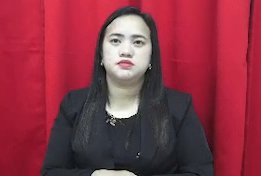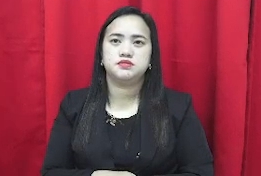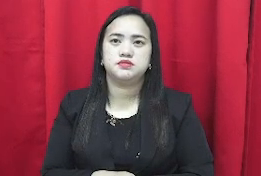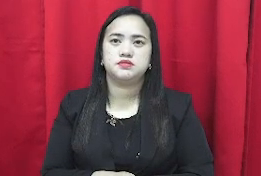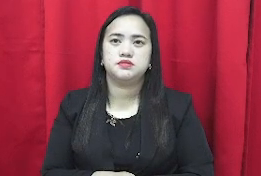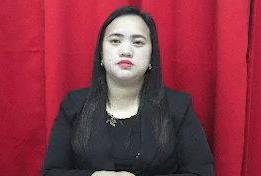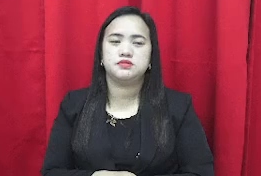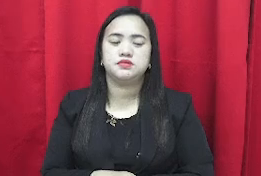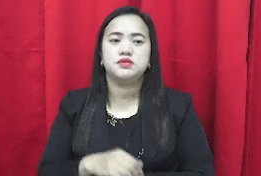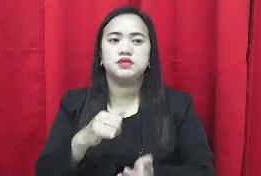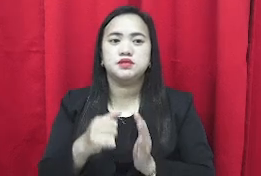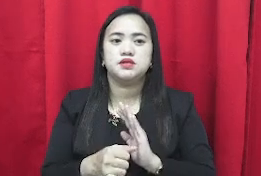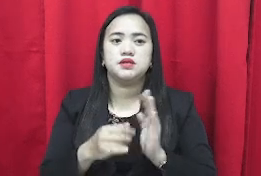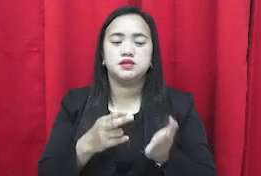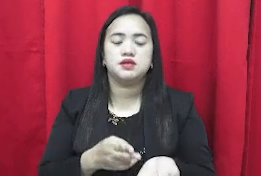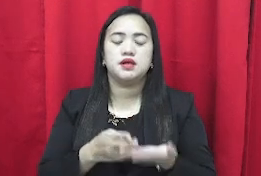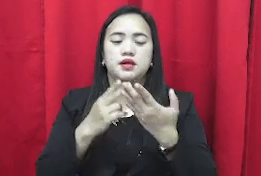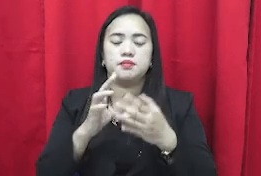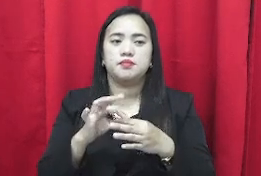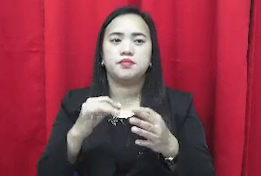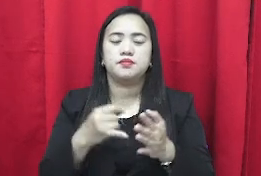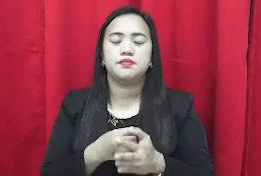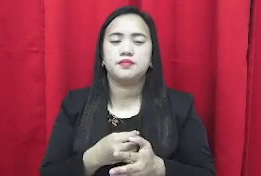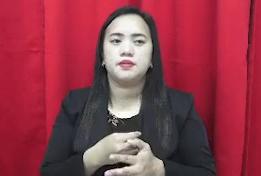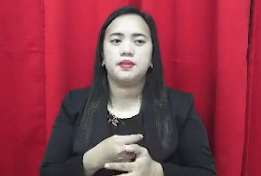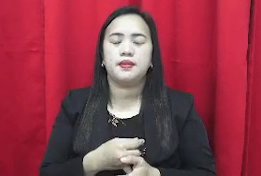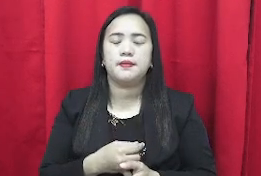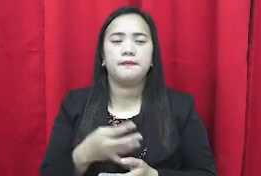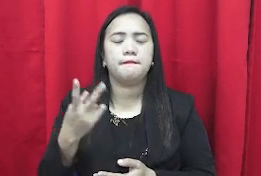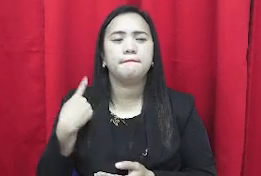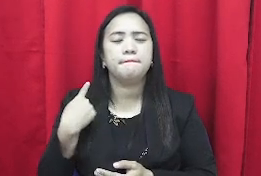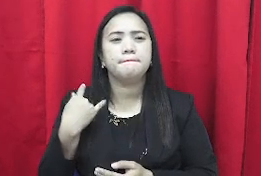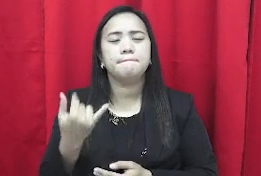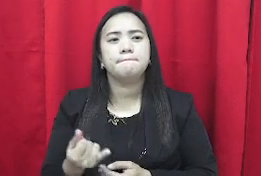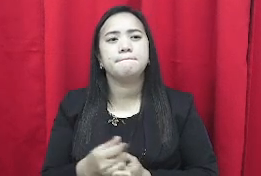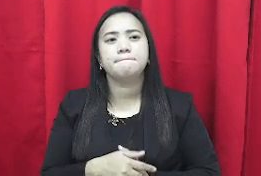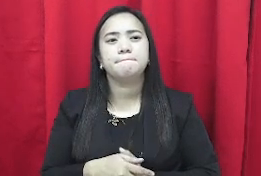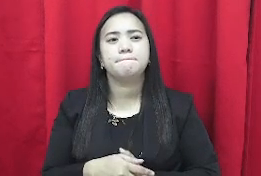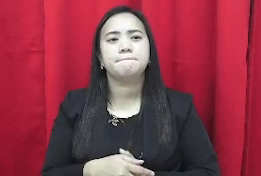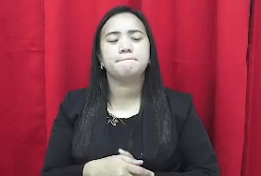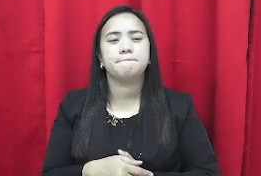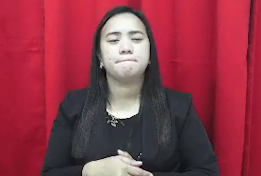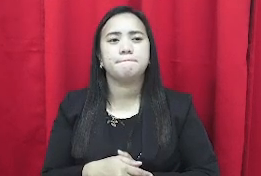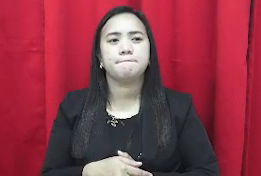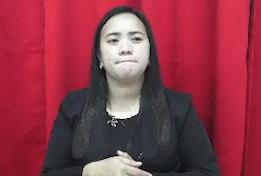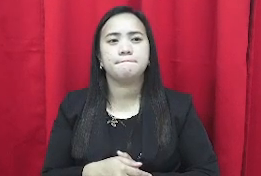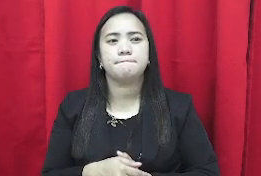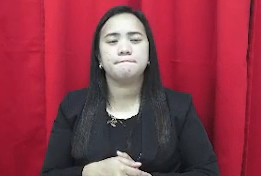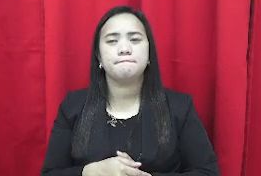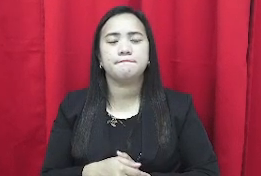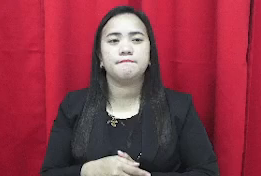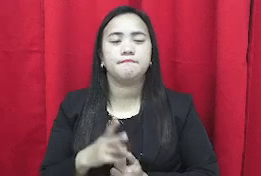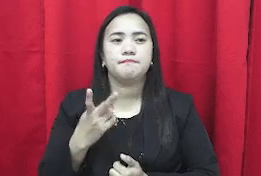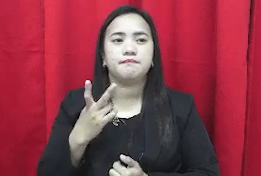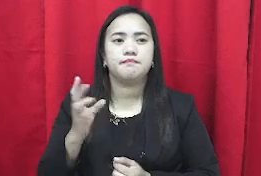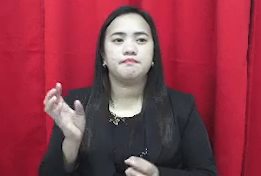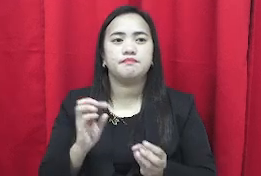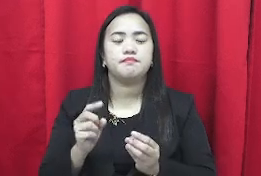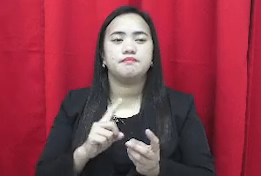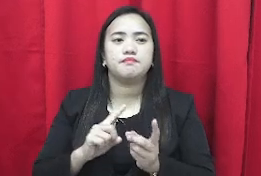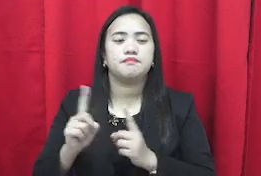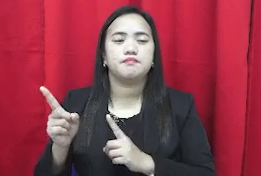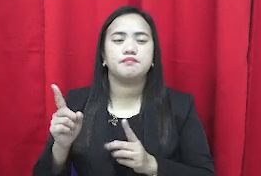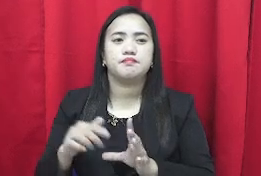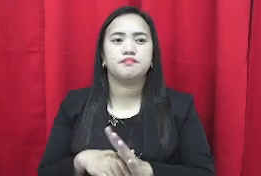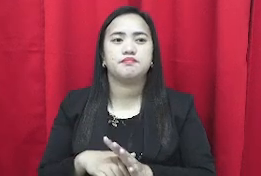Kapatid tulungan natin itong mga anak natin actually ako wala wala na akong kandidato sa aking mga anak kumbaga sa atin pa